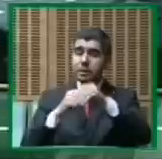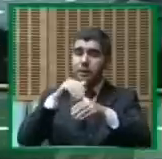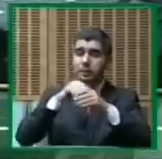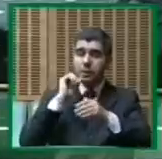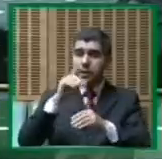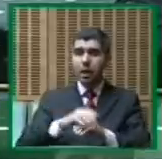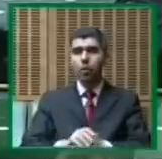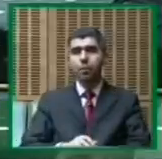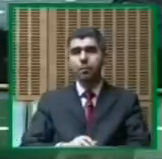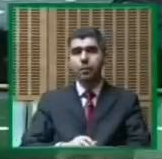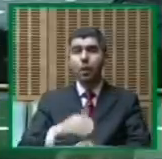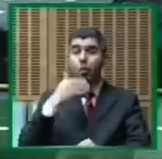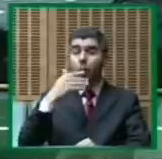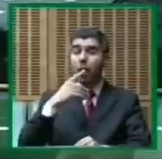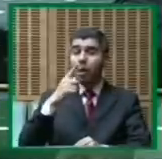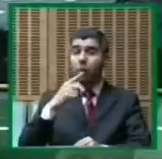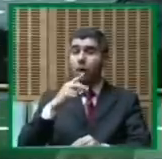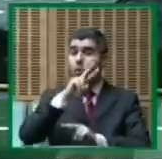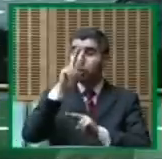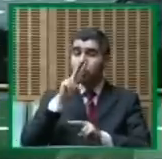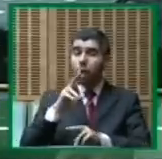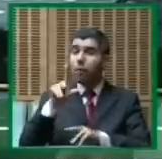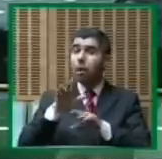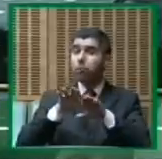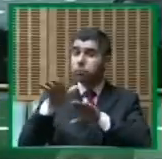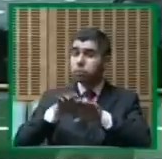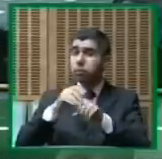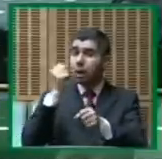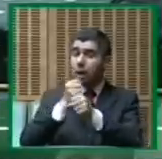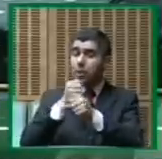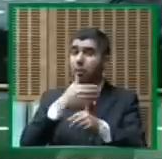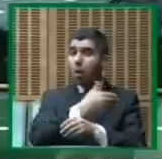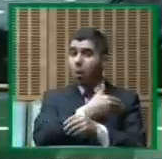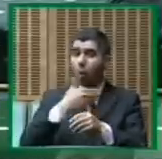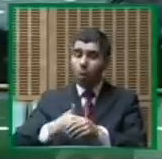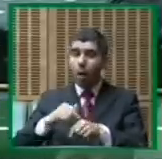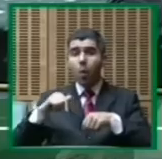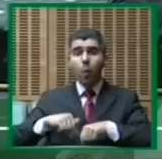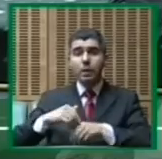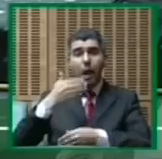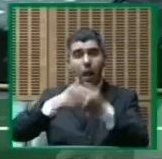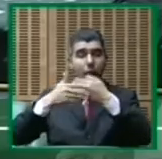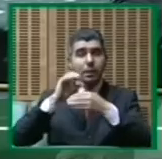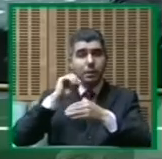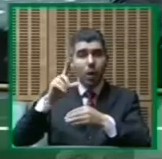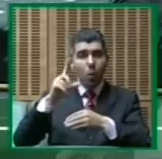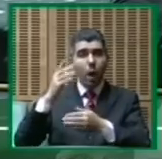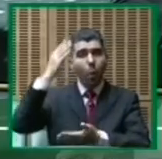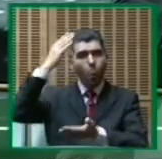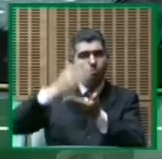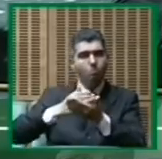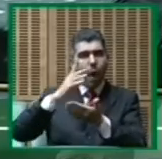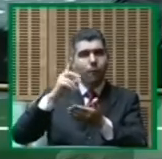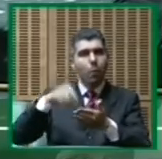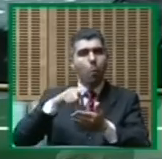على هذا السؤال بخصوص المجهودات التي تبذلها الحكومه والوزاره بصفه خاصه للقضاء على دور الصفيح في مدينه